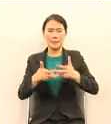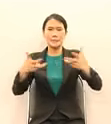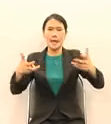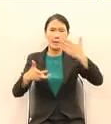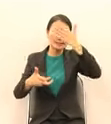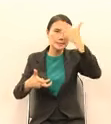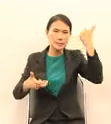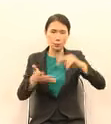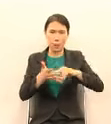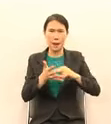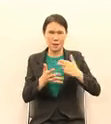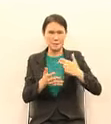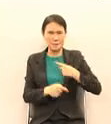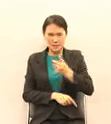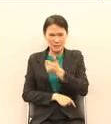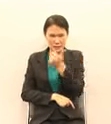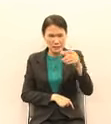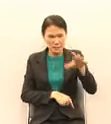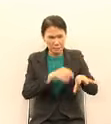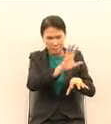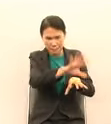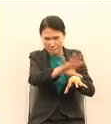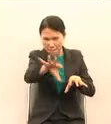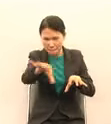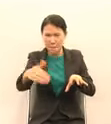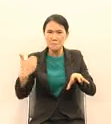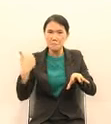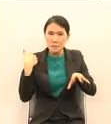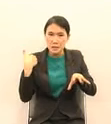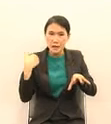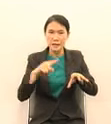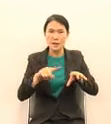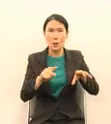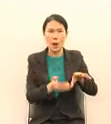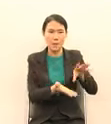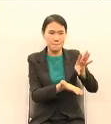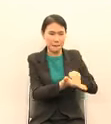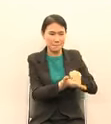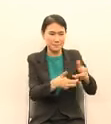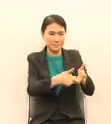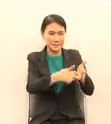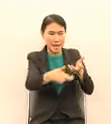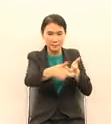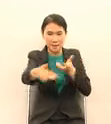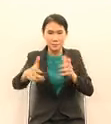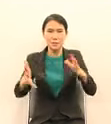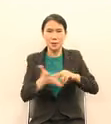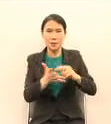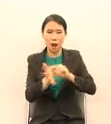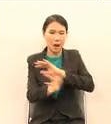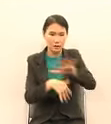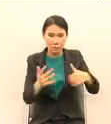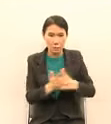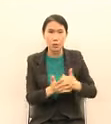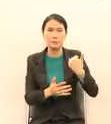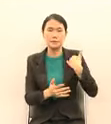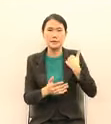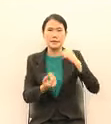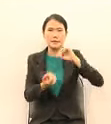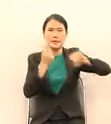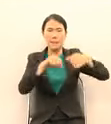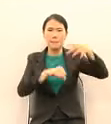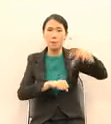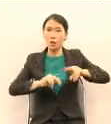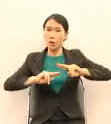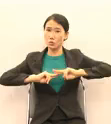น้อยนะเราไม่ได้จำแนกอย่างนี้ซึ่งยังมีสนามมวยเอกชนแห่งอื่นอีก